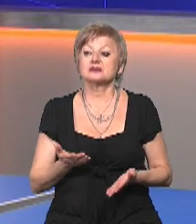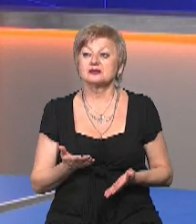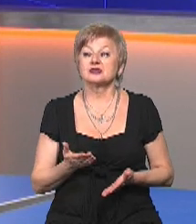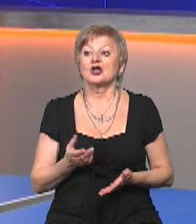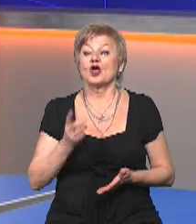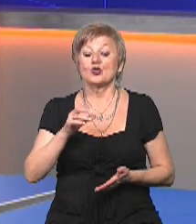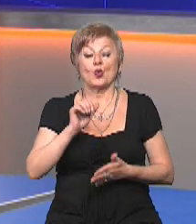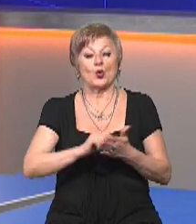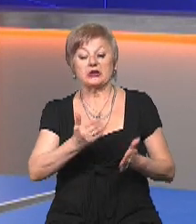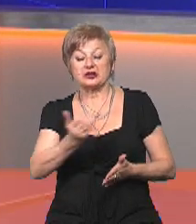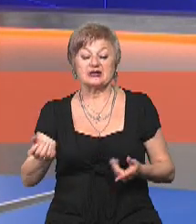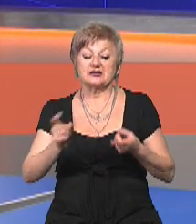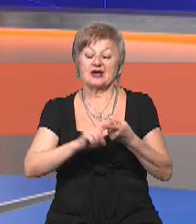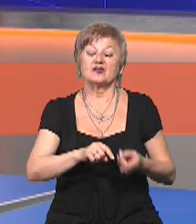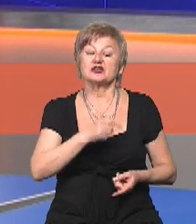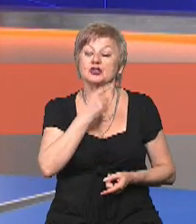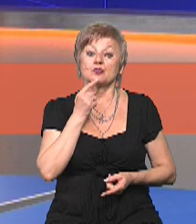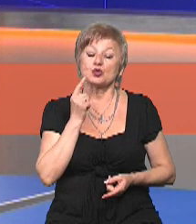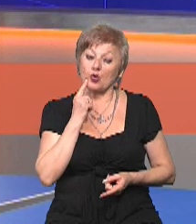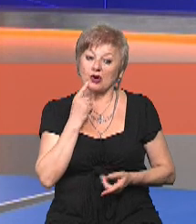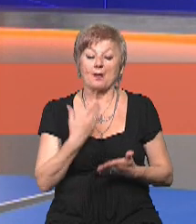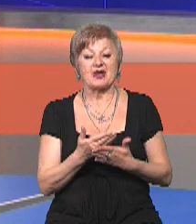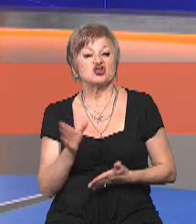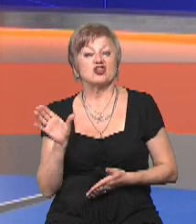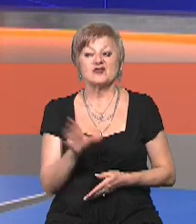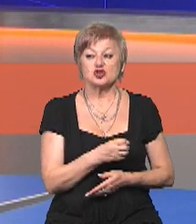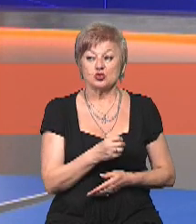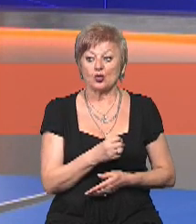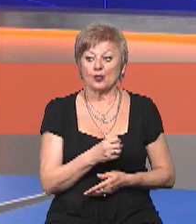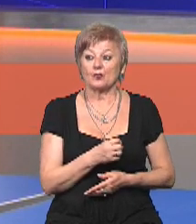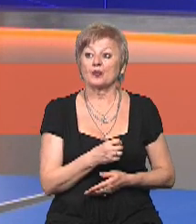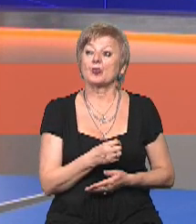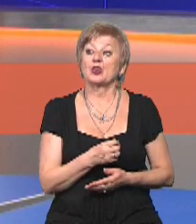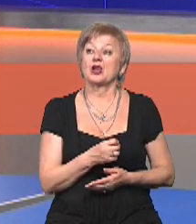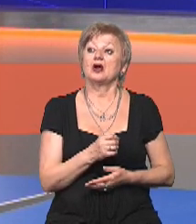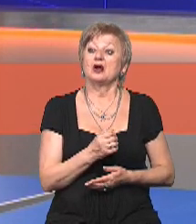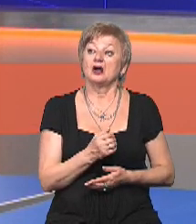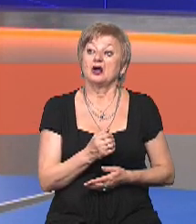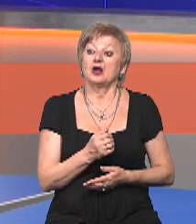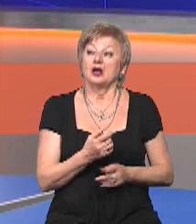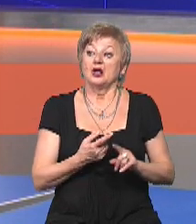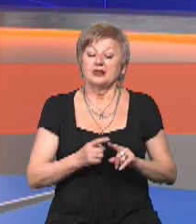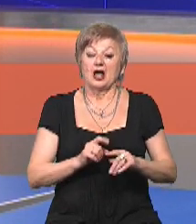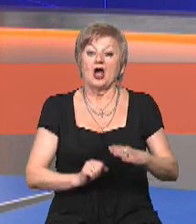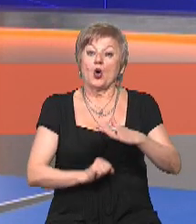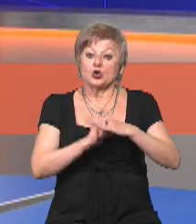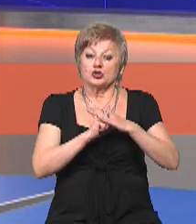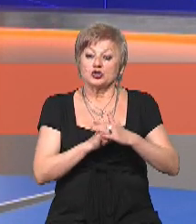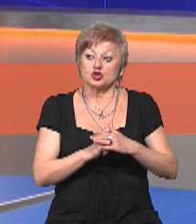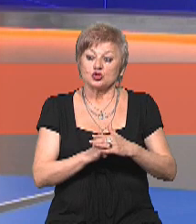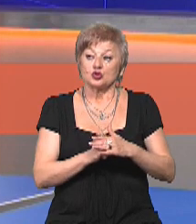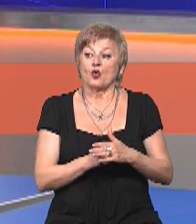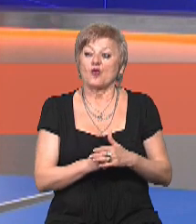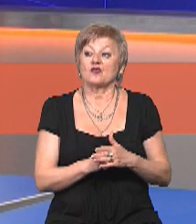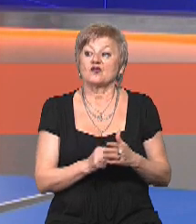них залежить дуже багато, майже все. Тому що до них дослухаються і на основі матеріалів,